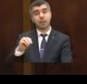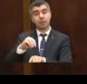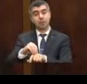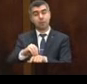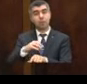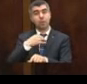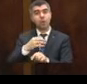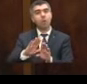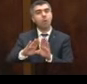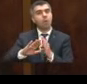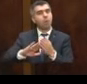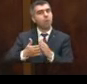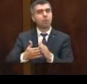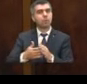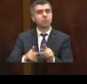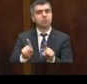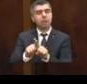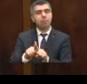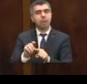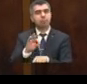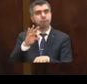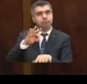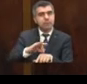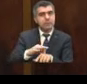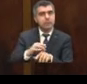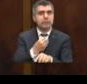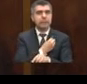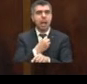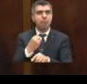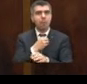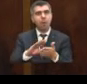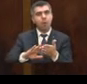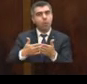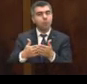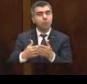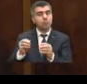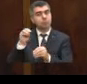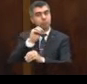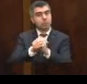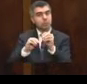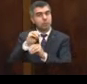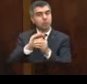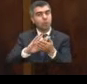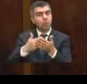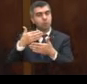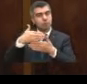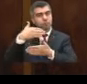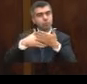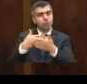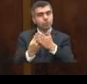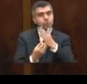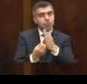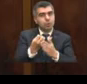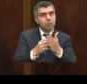نؤهل جميع المؤسسات الصحية وليست فقط المراكز الشفائية الجامعية وهي ضرورية، ولكن أيضا يجب المؤسسات الأخرى